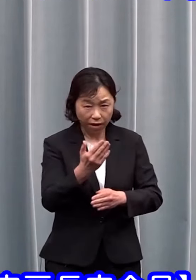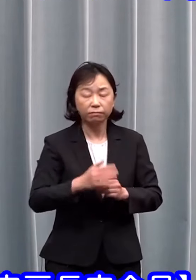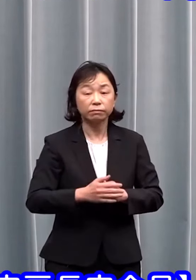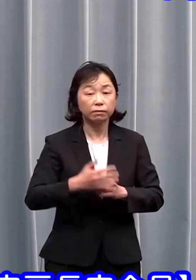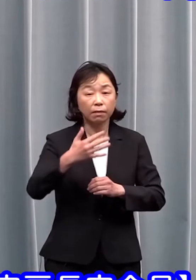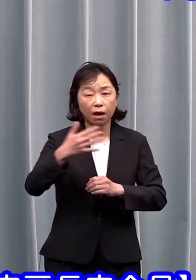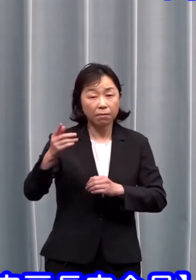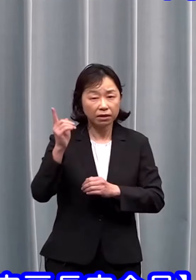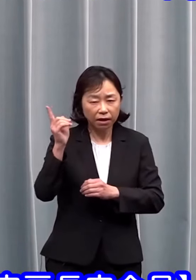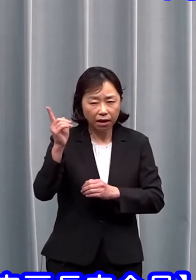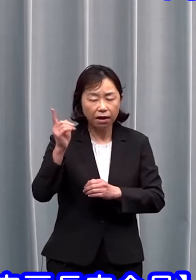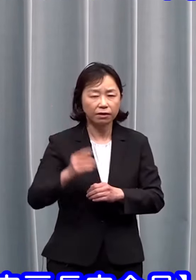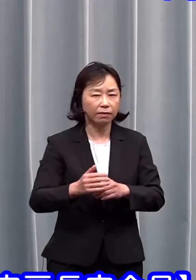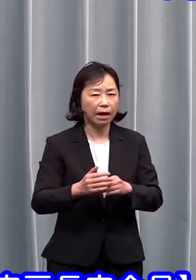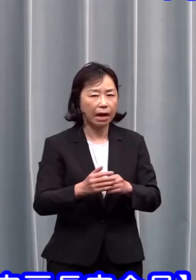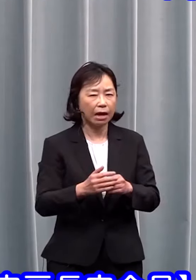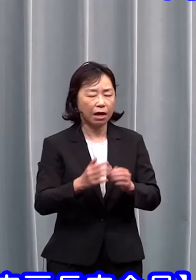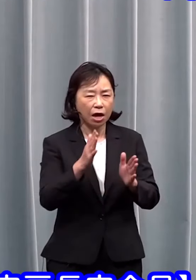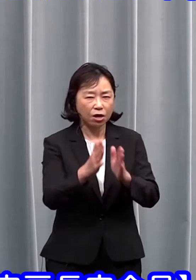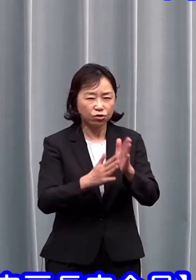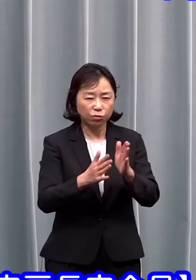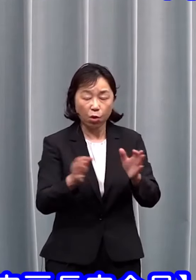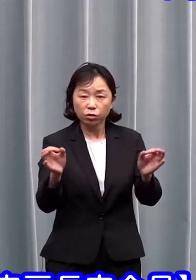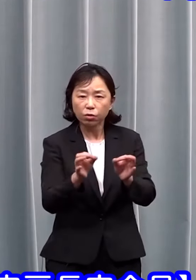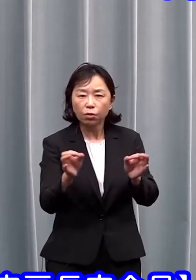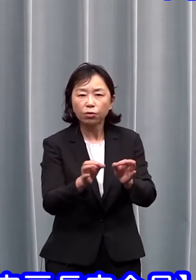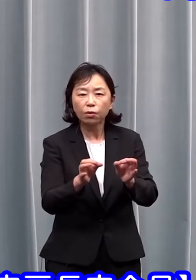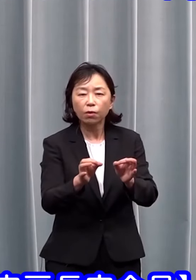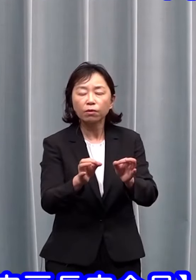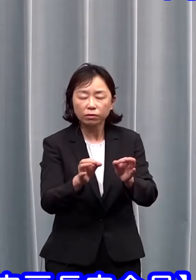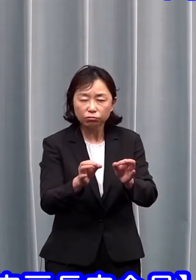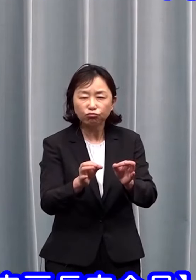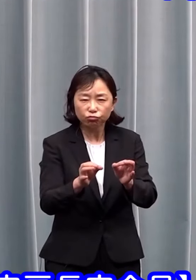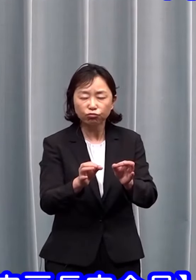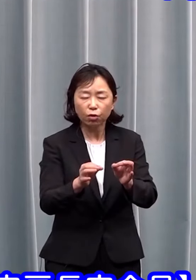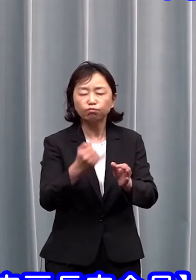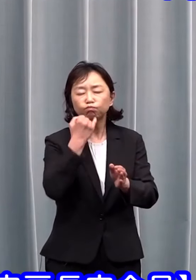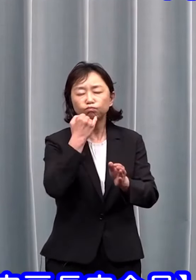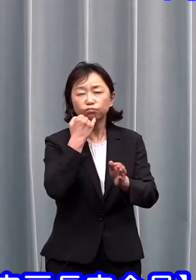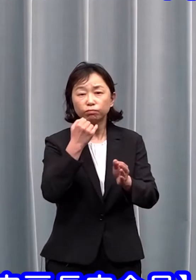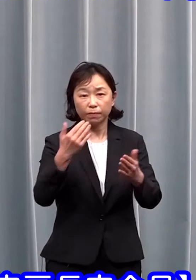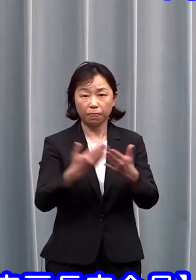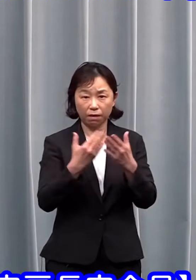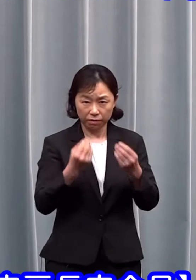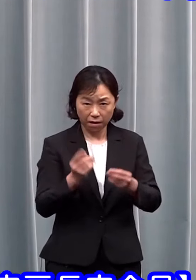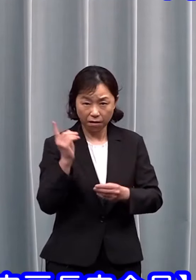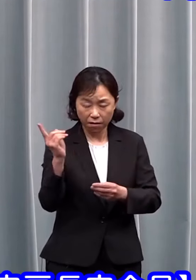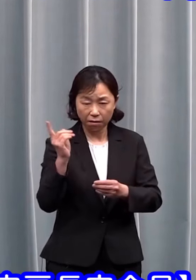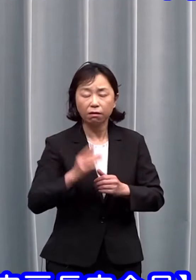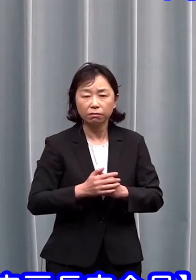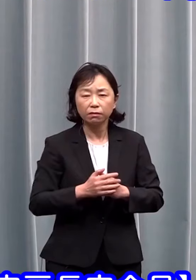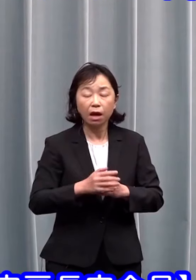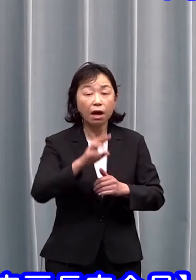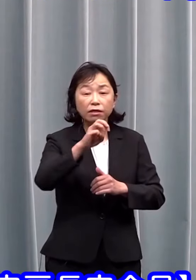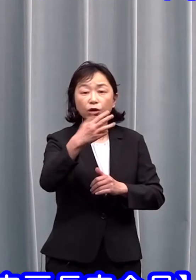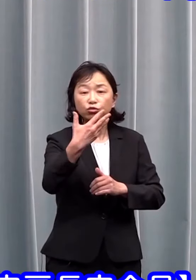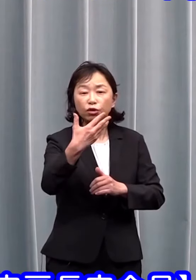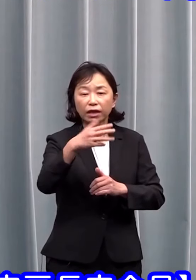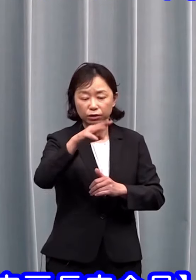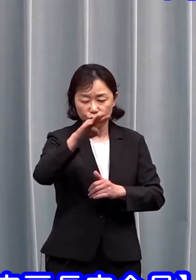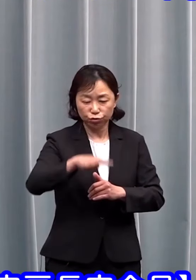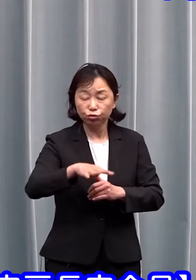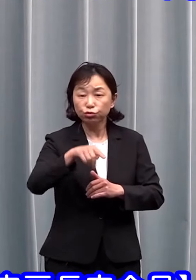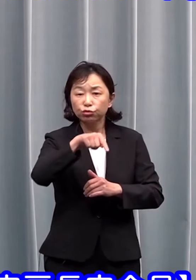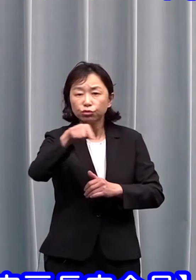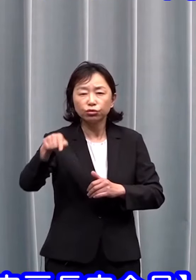降スポーツ賭博ということが合法的なものが解禁され、まあ、全土のうち38州で今、ま